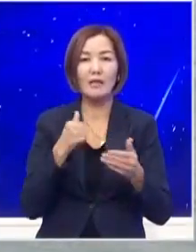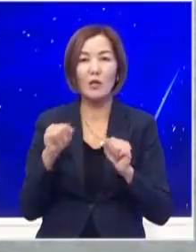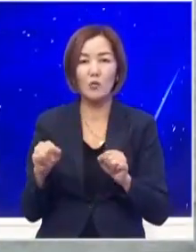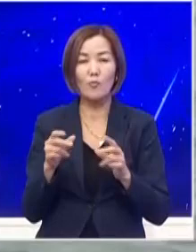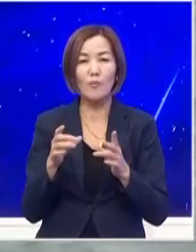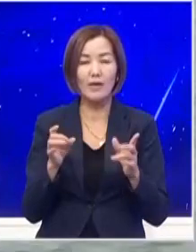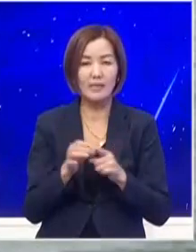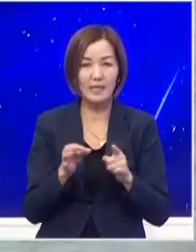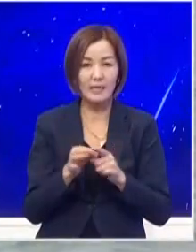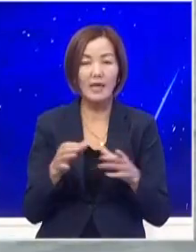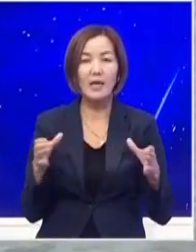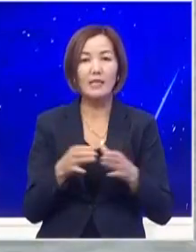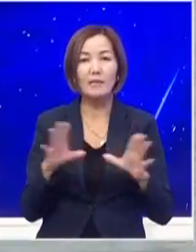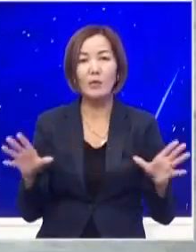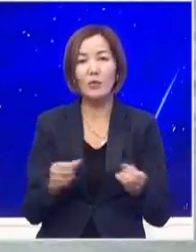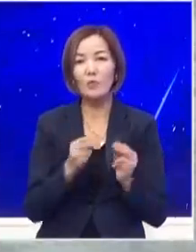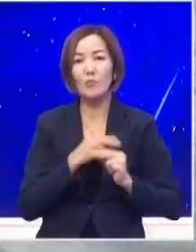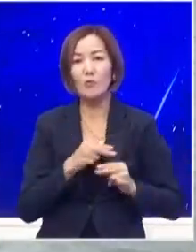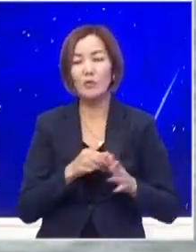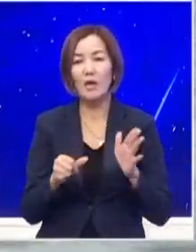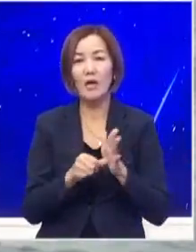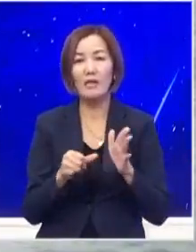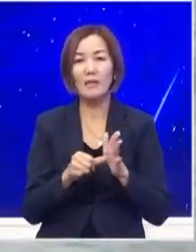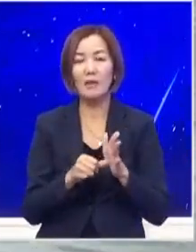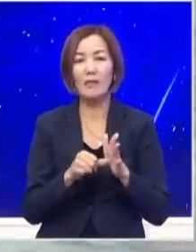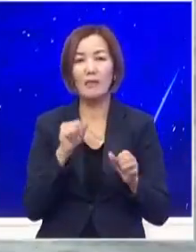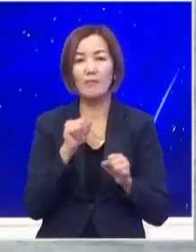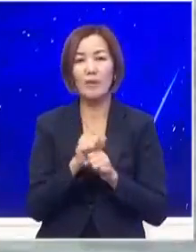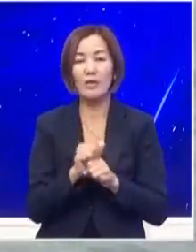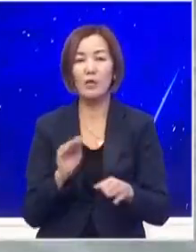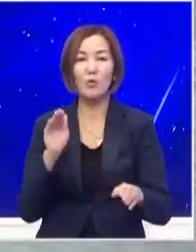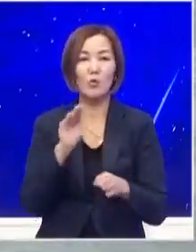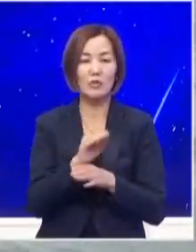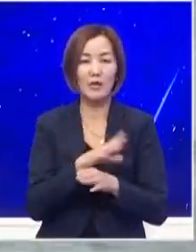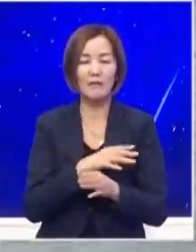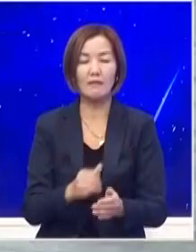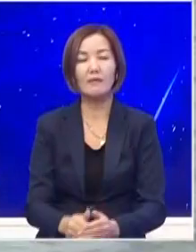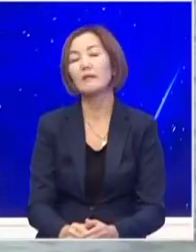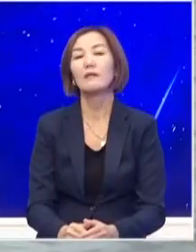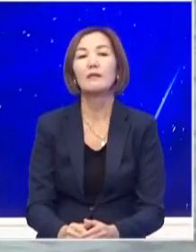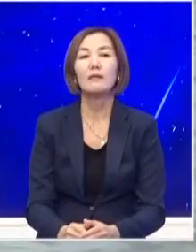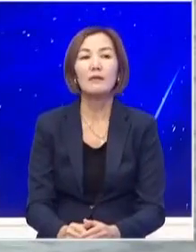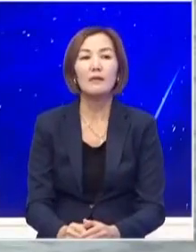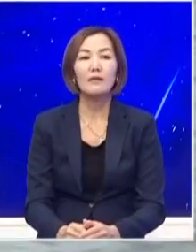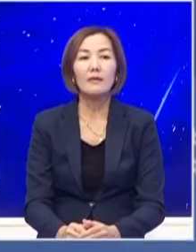алу мақсатында департаменттің құтқару бөлімшелеріне қосымша 6 мобильді бекет қосылған.